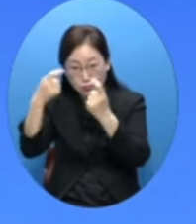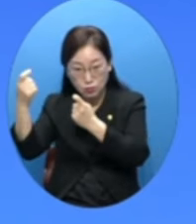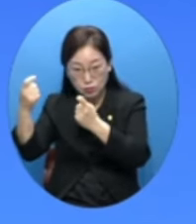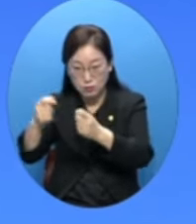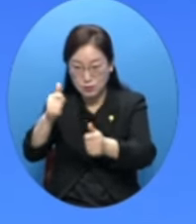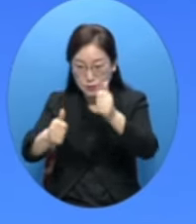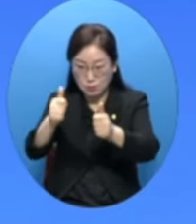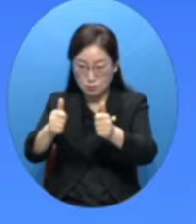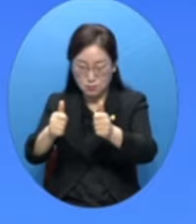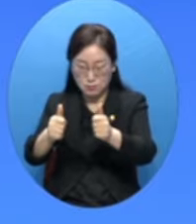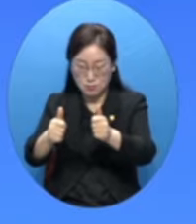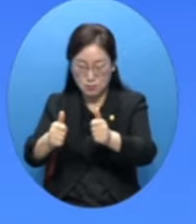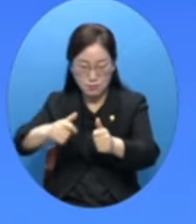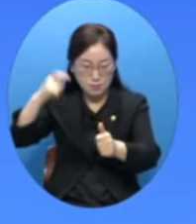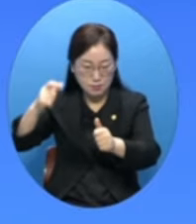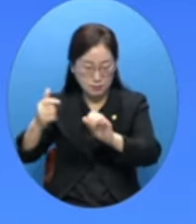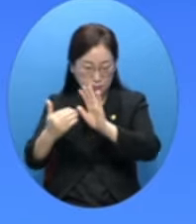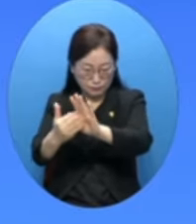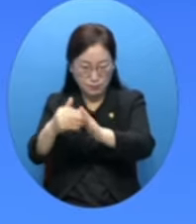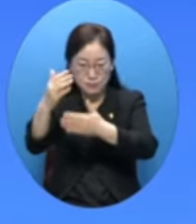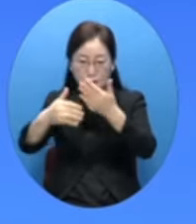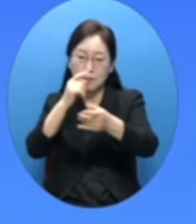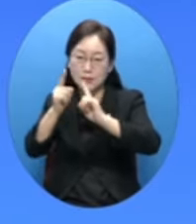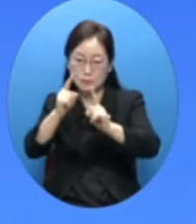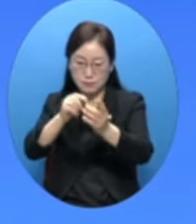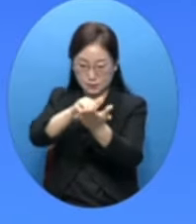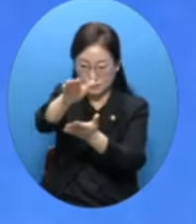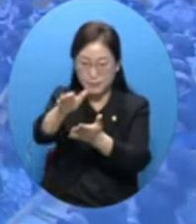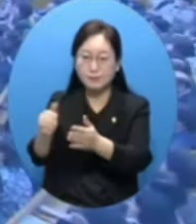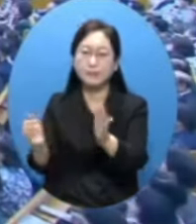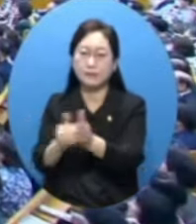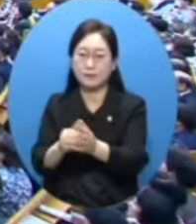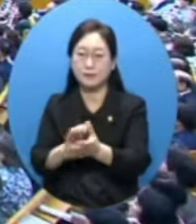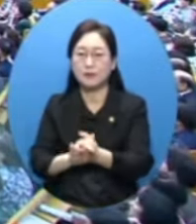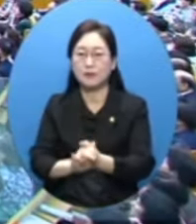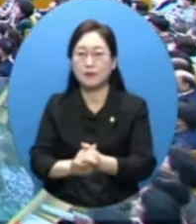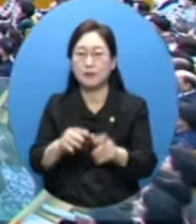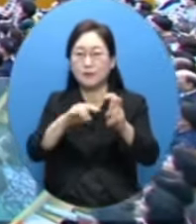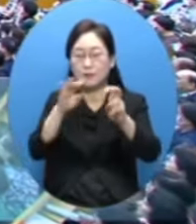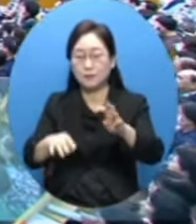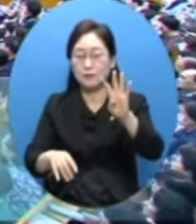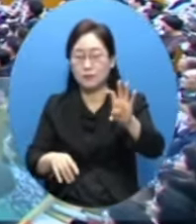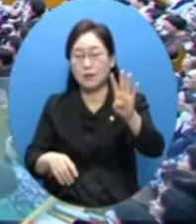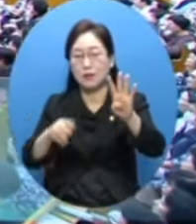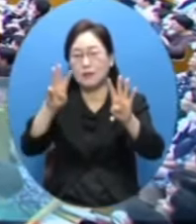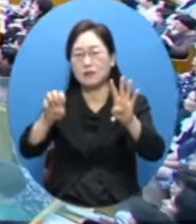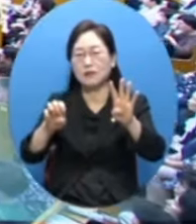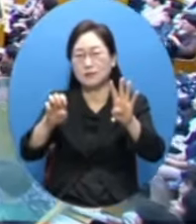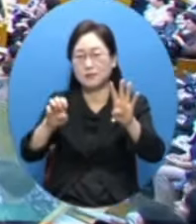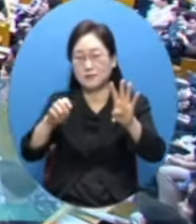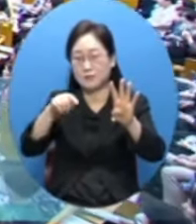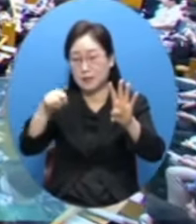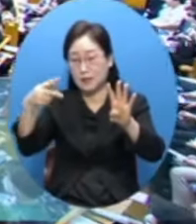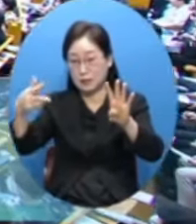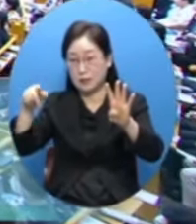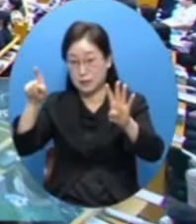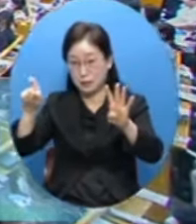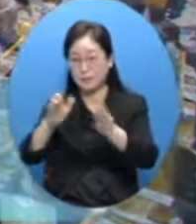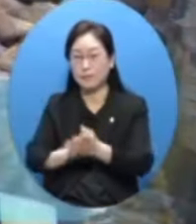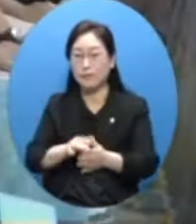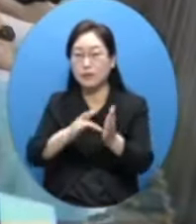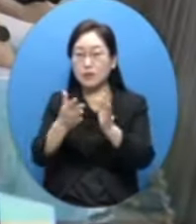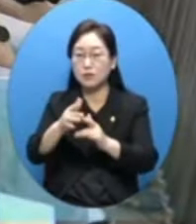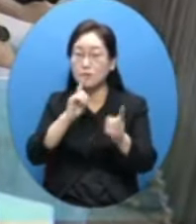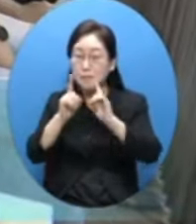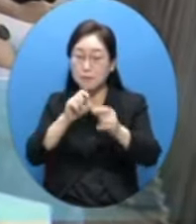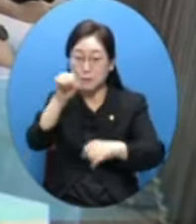시험을 단호히 하나님의 말씀으로 물리치셨습니다. 마태복음 4장 4절 7절 10절입니다. 예수께서 대답하여 이르시되 기록되었을